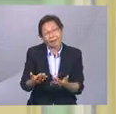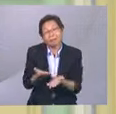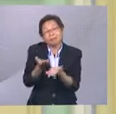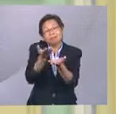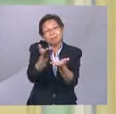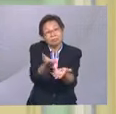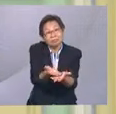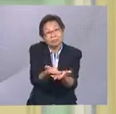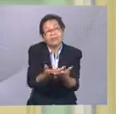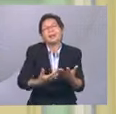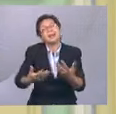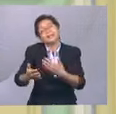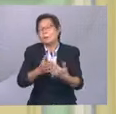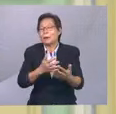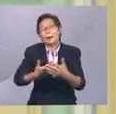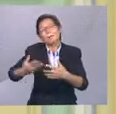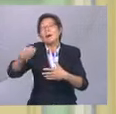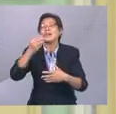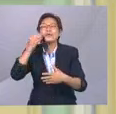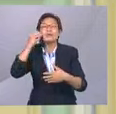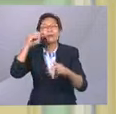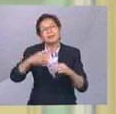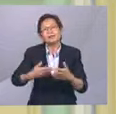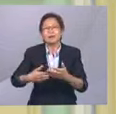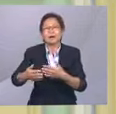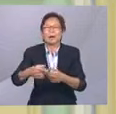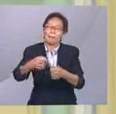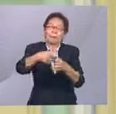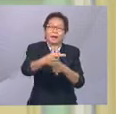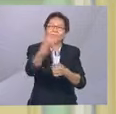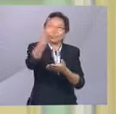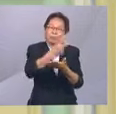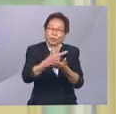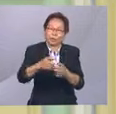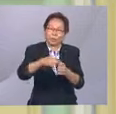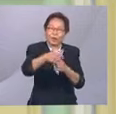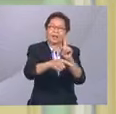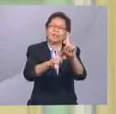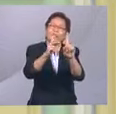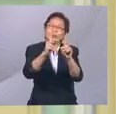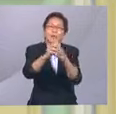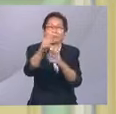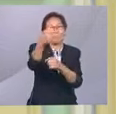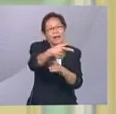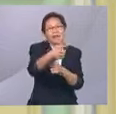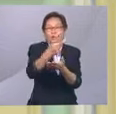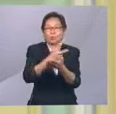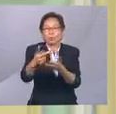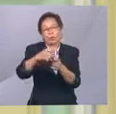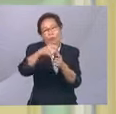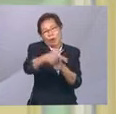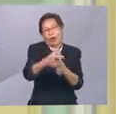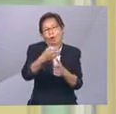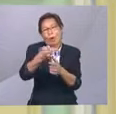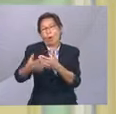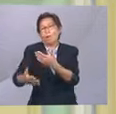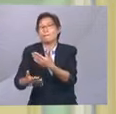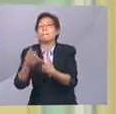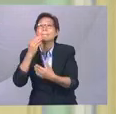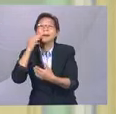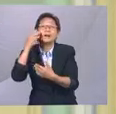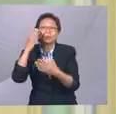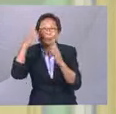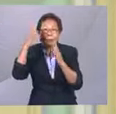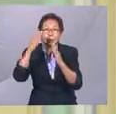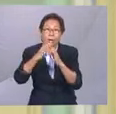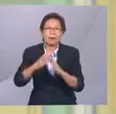kompaun mereka balik mereka boleh bayar dalam masih dua minggu 1000 dan Septi er anggapan